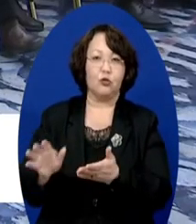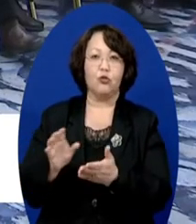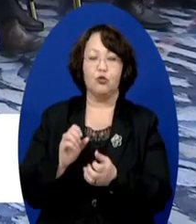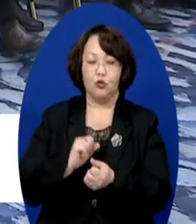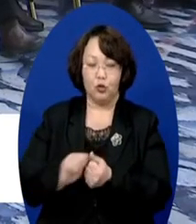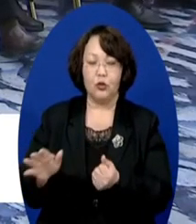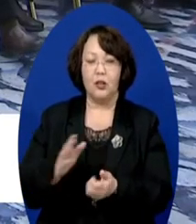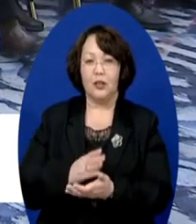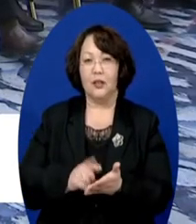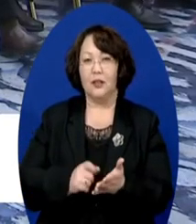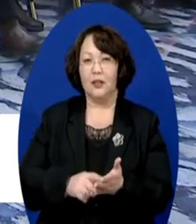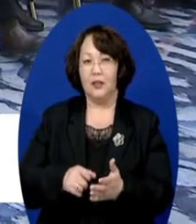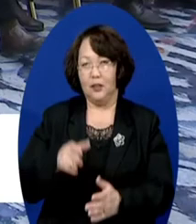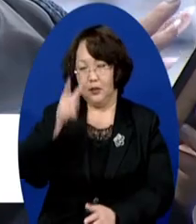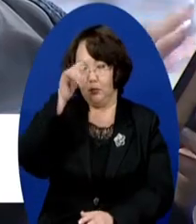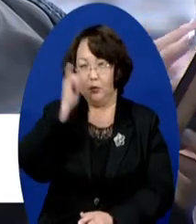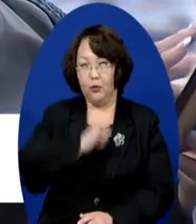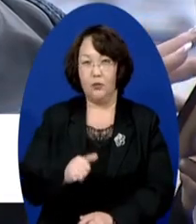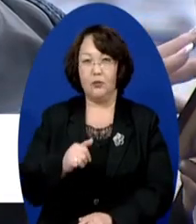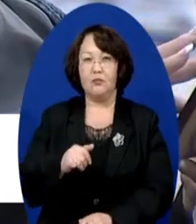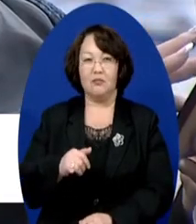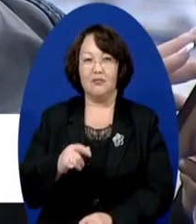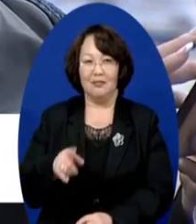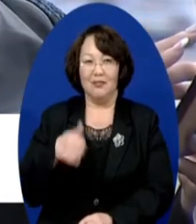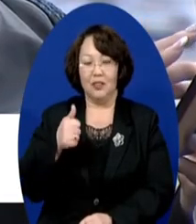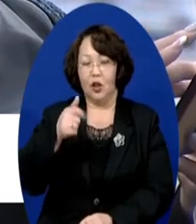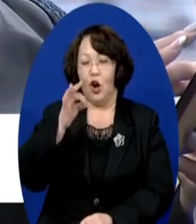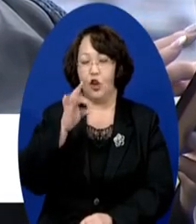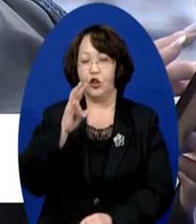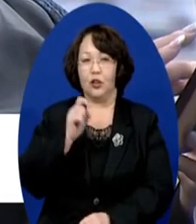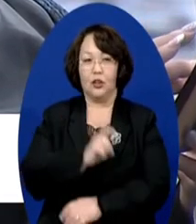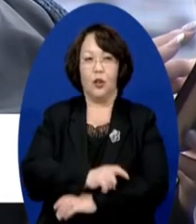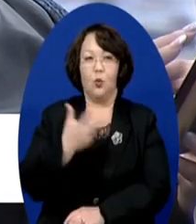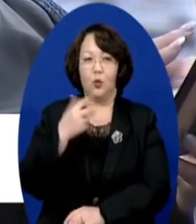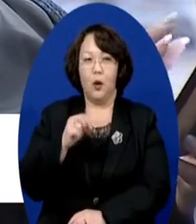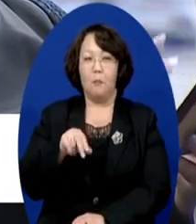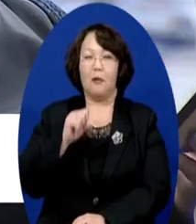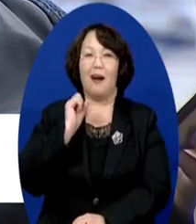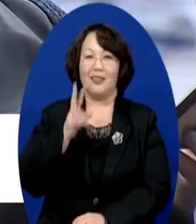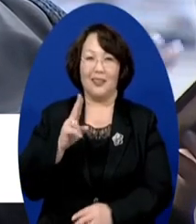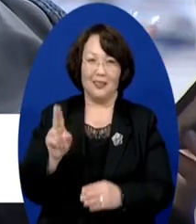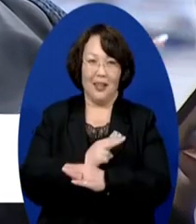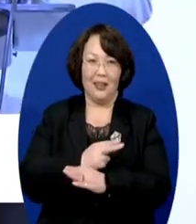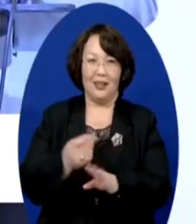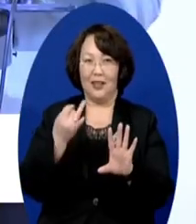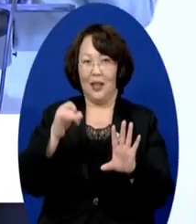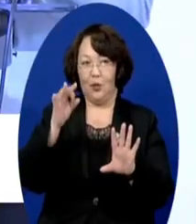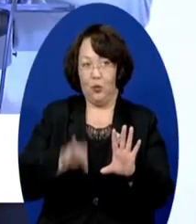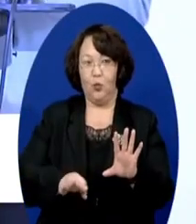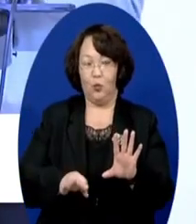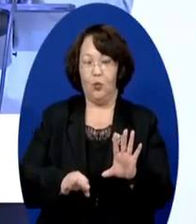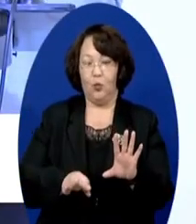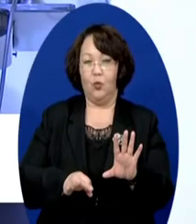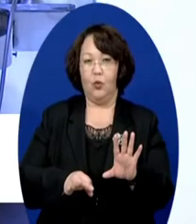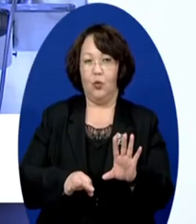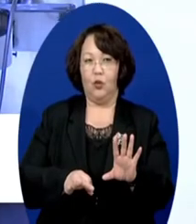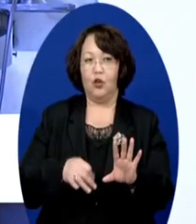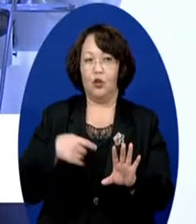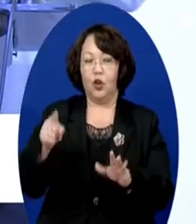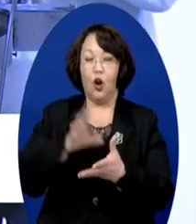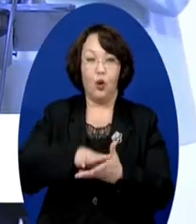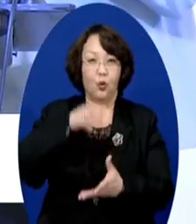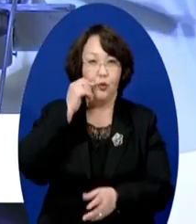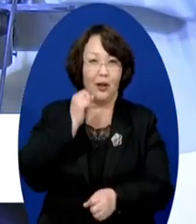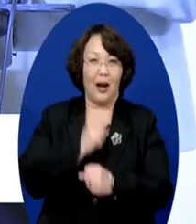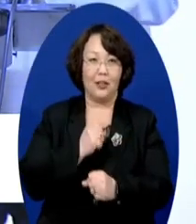олох туршлагаараа тэргүүлэгч Герман улсад гэхэд онлайн хичээл 30, практик дадлага 70% эзэлтгэ. Өөрөөр хэлбэл тухайн